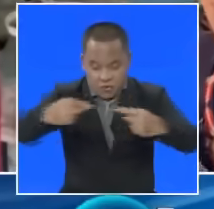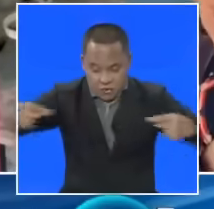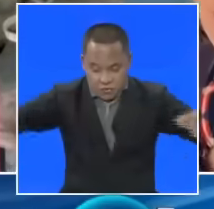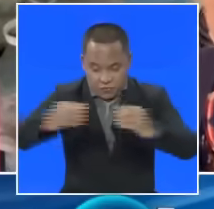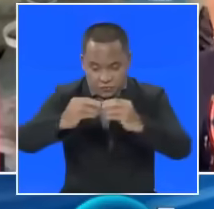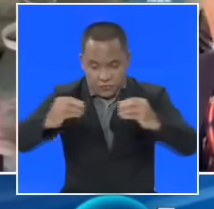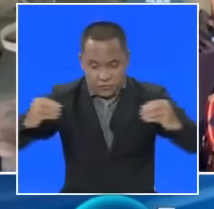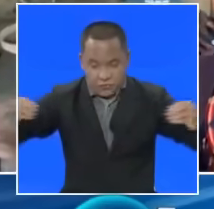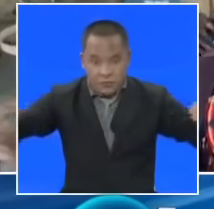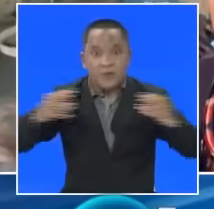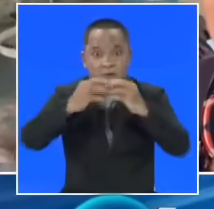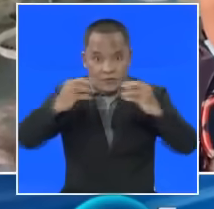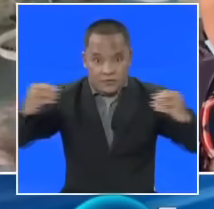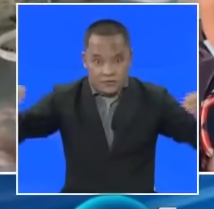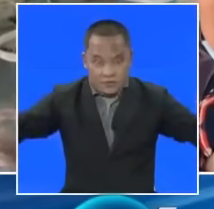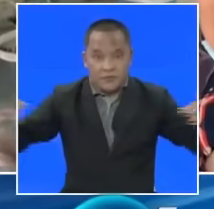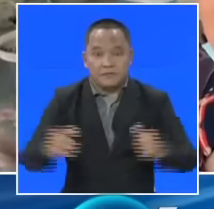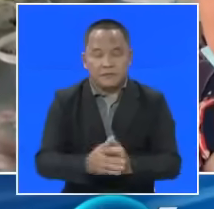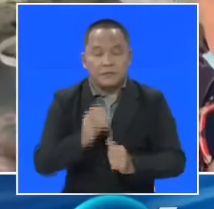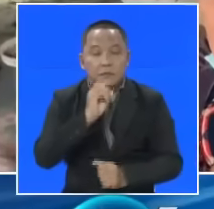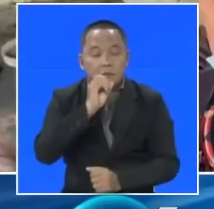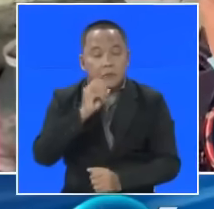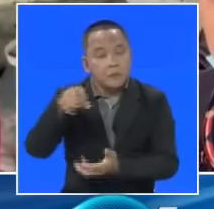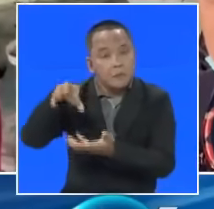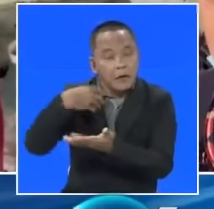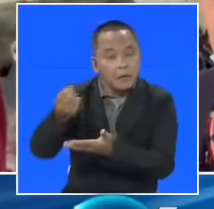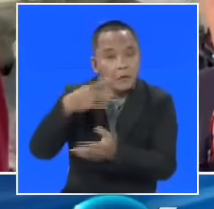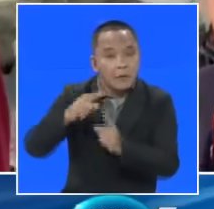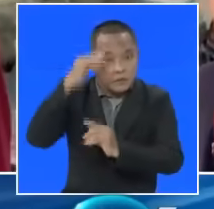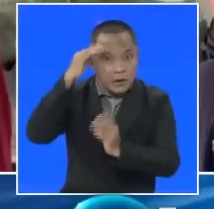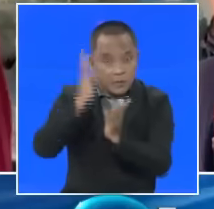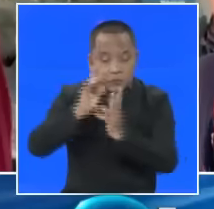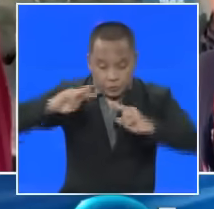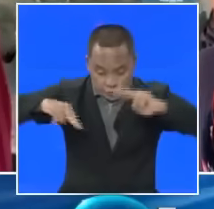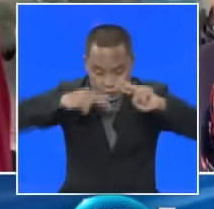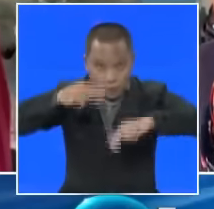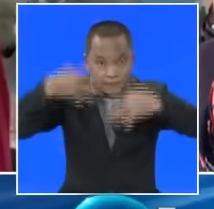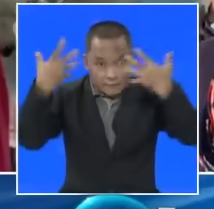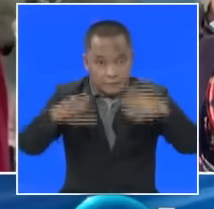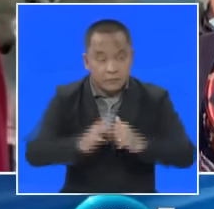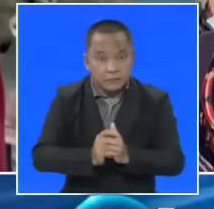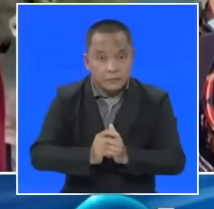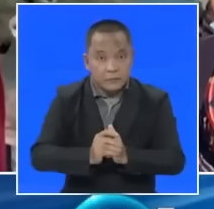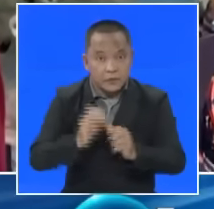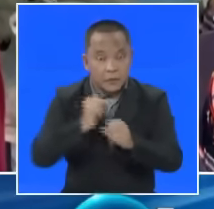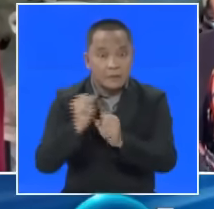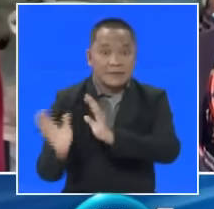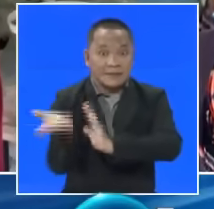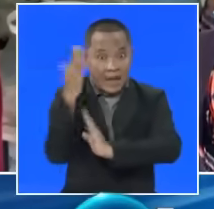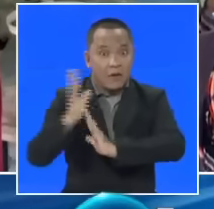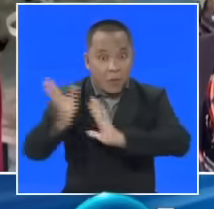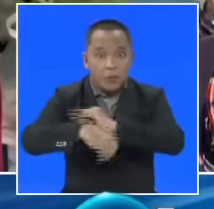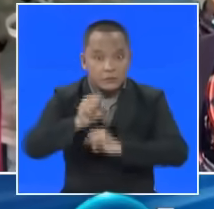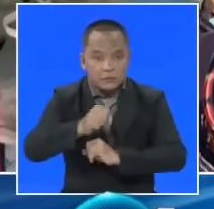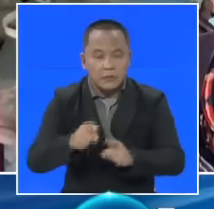อ่ะ เหล็กหลังคาอะไรเงี้ย เหล็กหลังคาจ้ะ ครับเห็นบอกว่าหลังจากตำรวจลงตรวจสอบพื้นที่เนี่ยมาก่อเหตุกลางวันเลยเหรอครับ ใช่